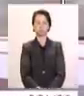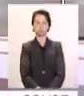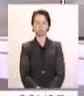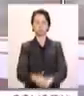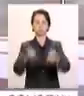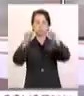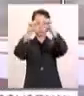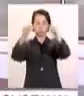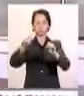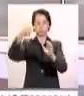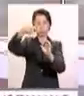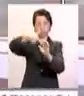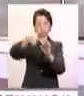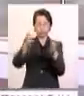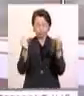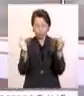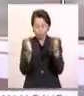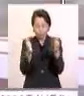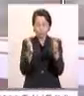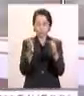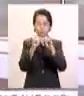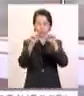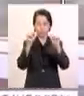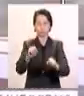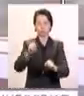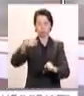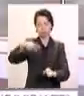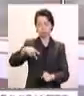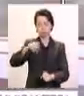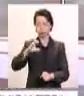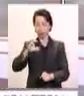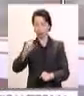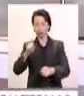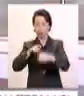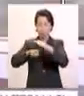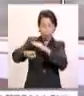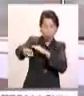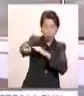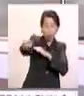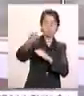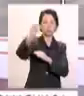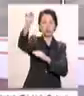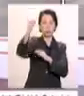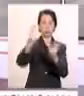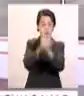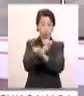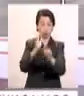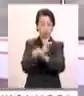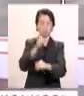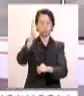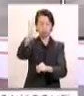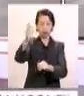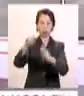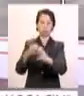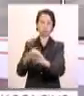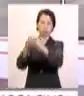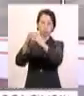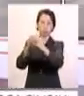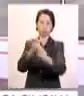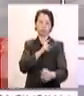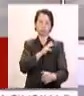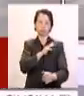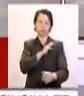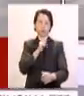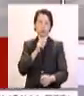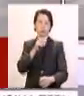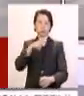Stesen minyak mini atau Portable Container System PCS di kawasan pedalaman seperti di Sabah dan Sarawak bakal diwujudkan Kementerian Perdagangan